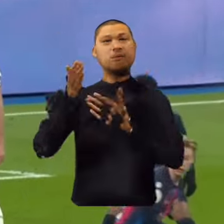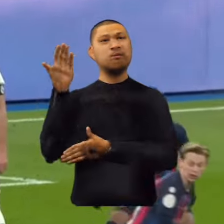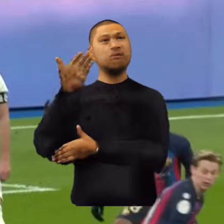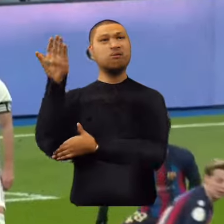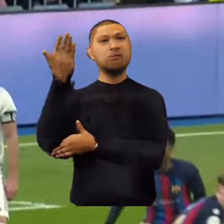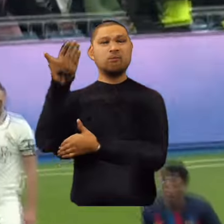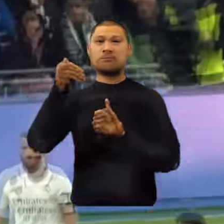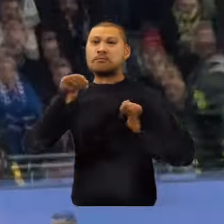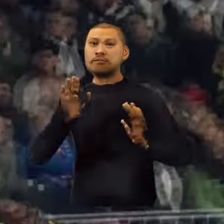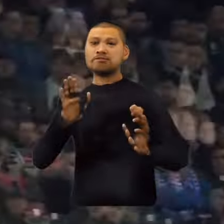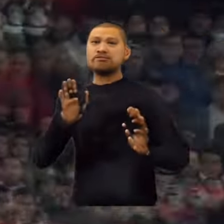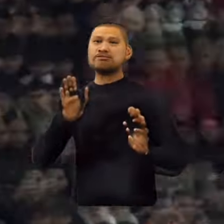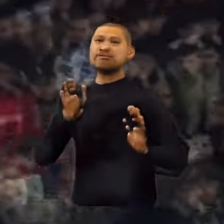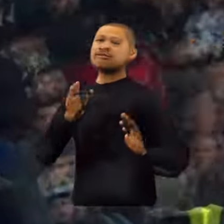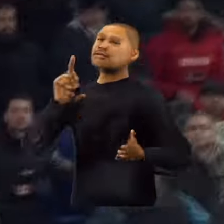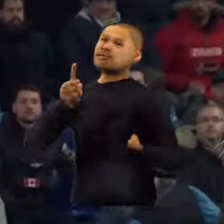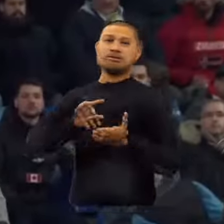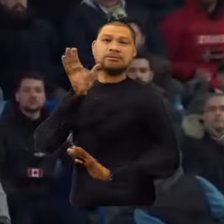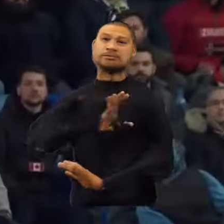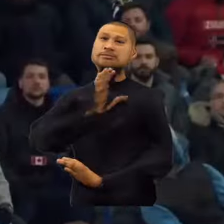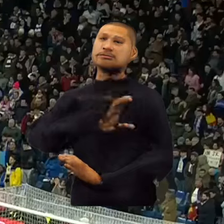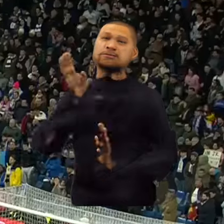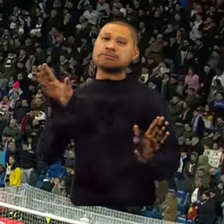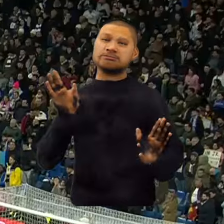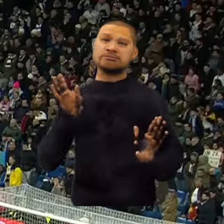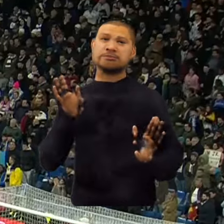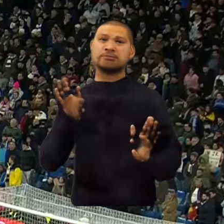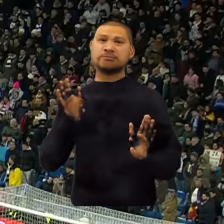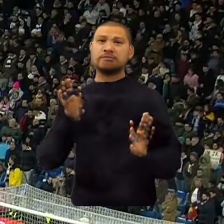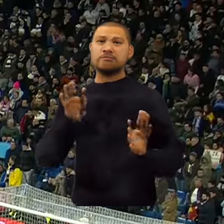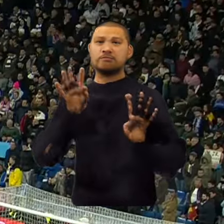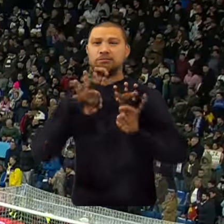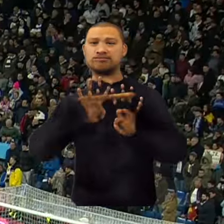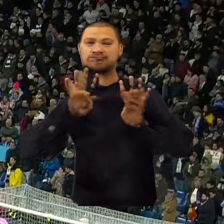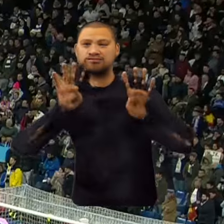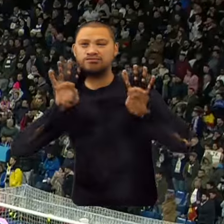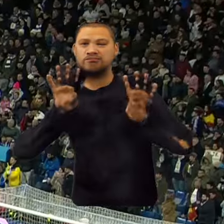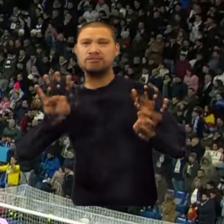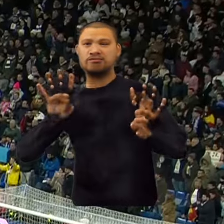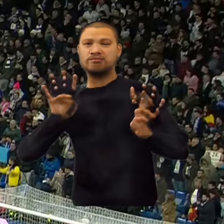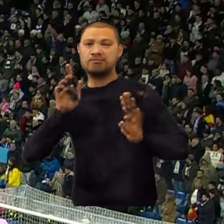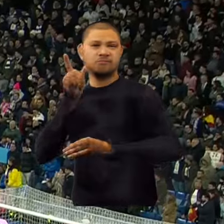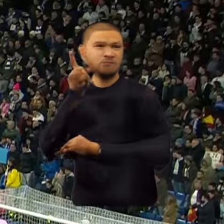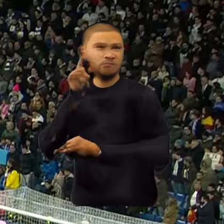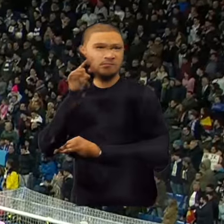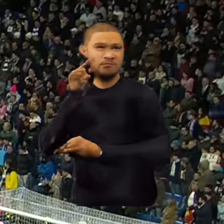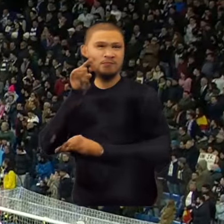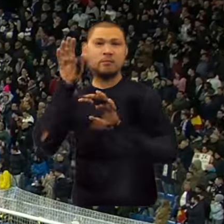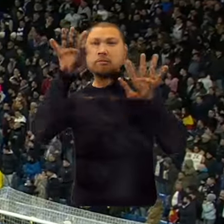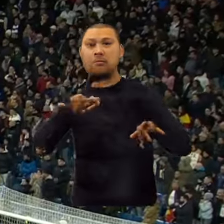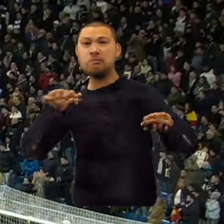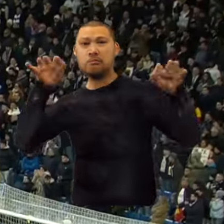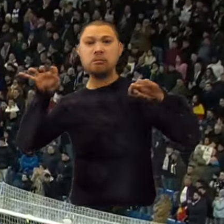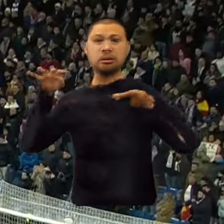même. Mais il fallait tenter dans ce match. Allez, tout le monde est devant. Tout le monde est debout, également en